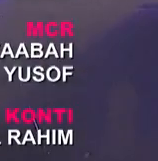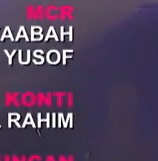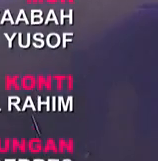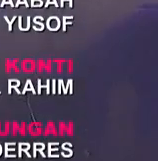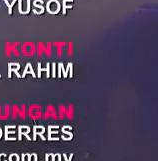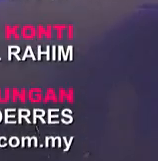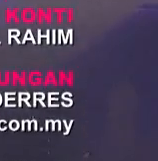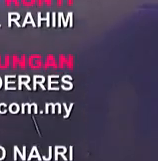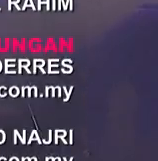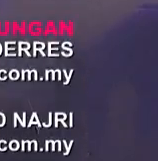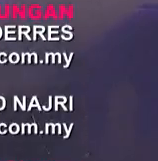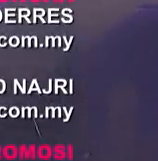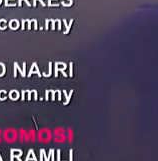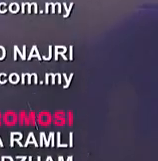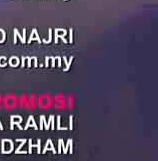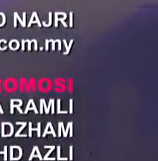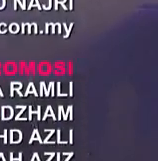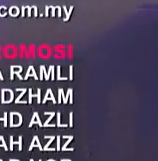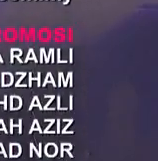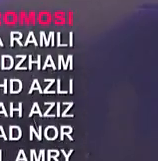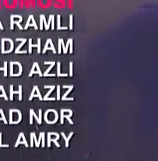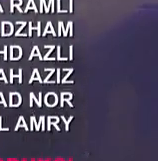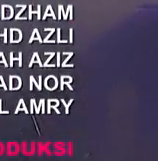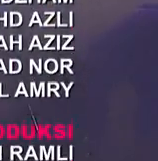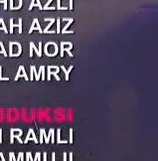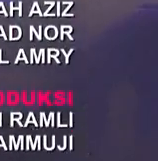setahun. Jom kita sebut sama-sama tau. Okey, cikgu.